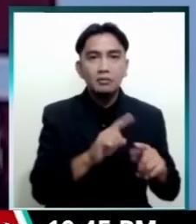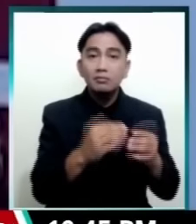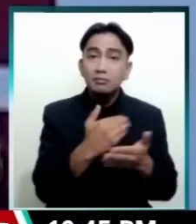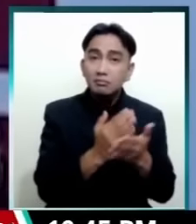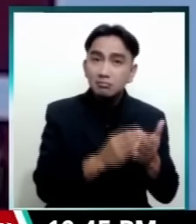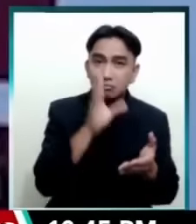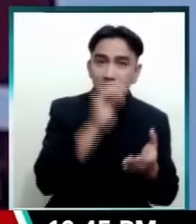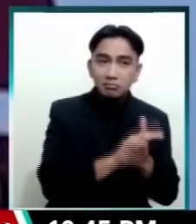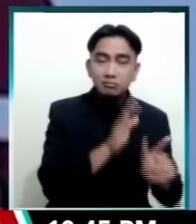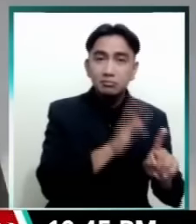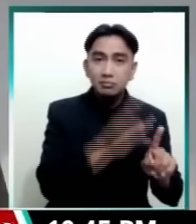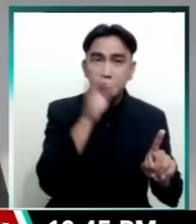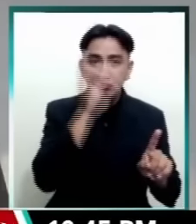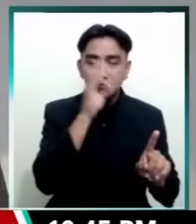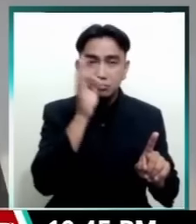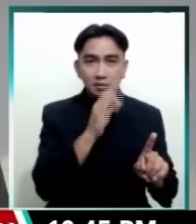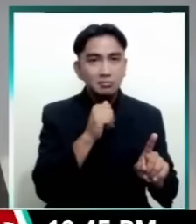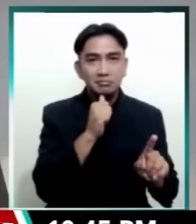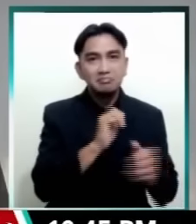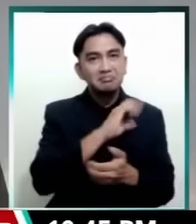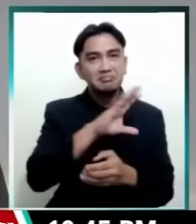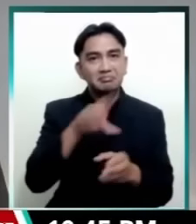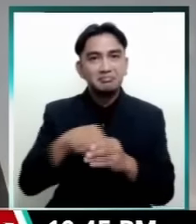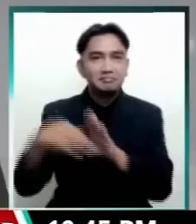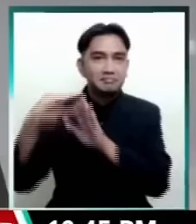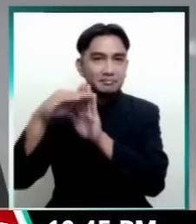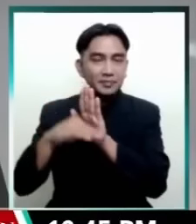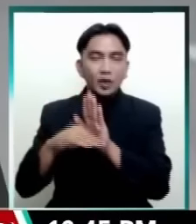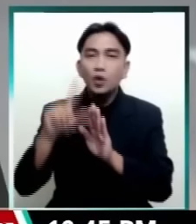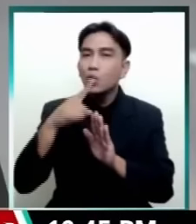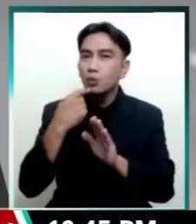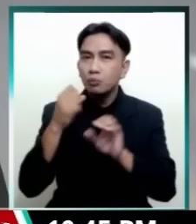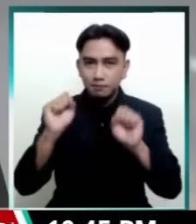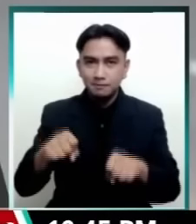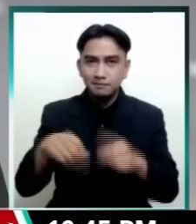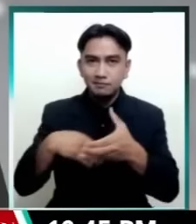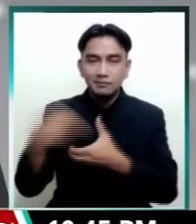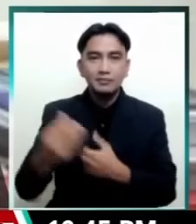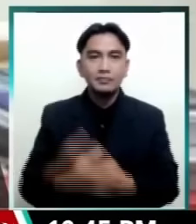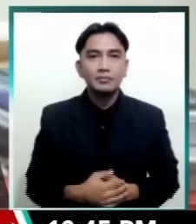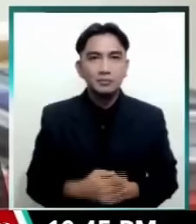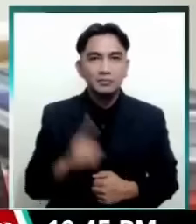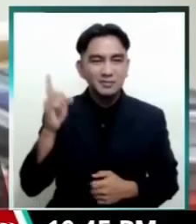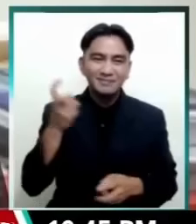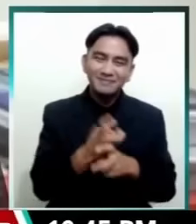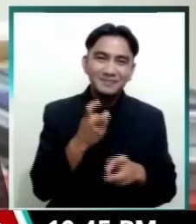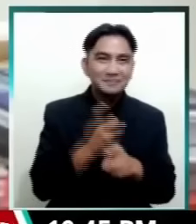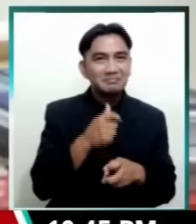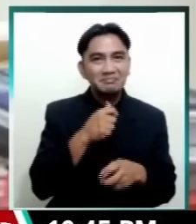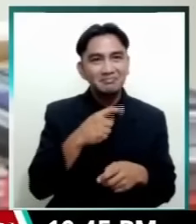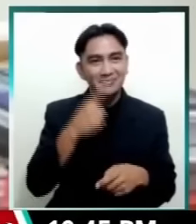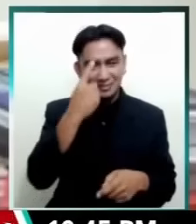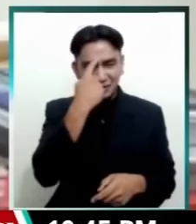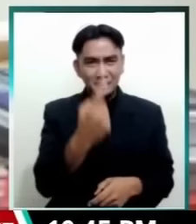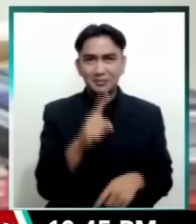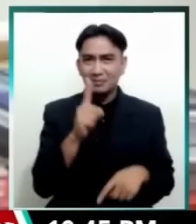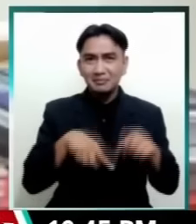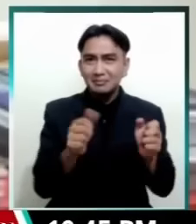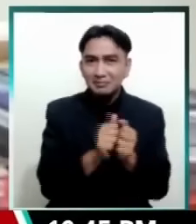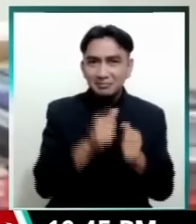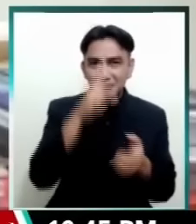di raw kasama sa listahan. Mahirap po sa amin lumabas ngayon na hindi po namin kasama yung asawa namin. I think if there's an appeal, it should be the